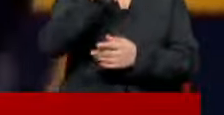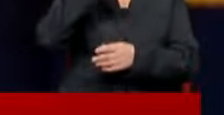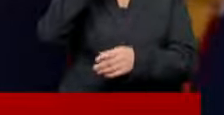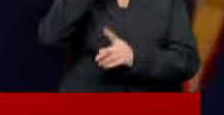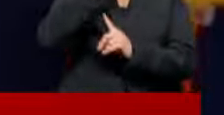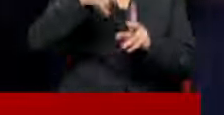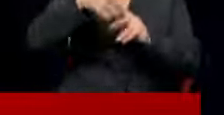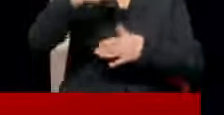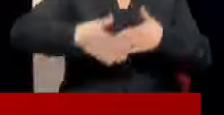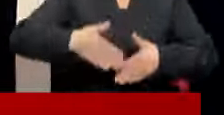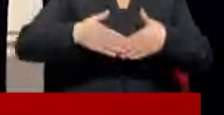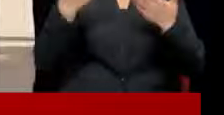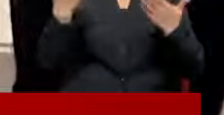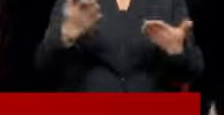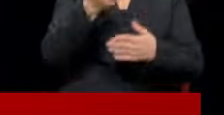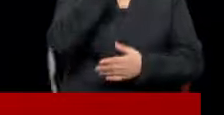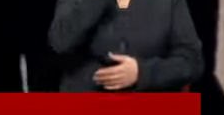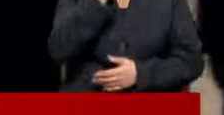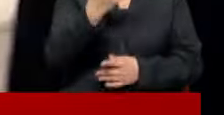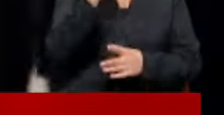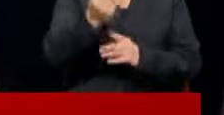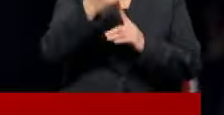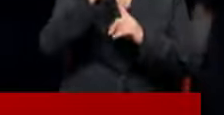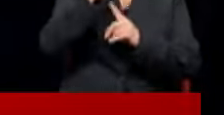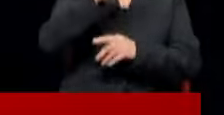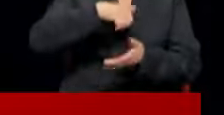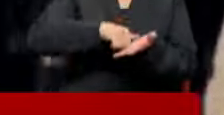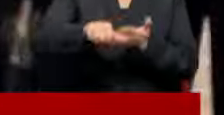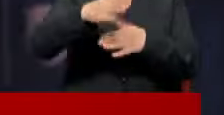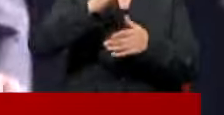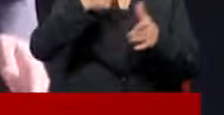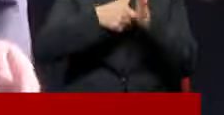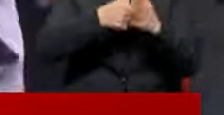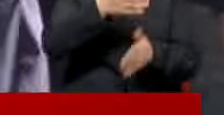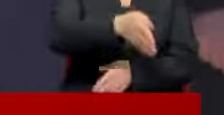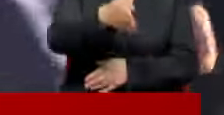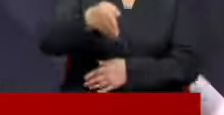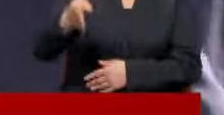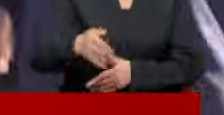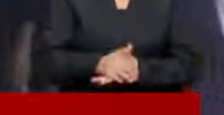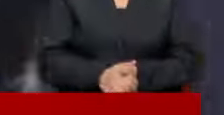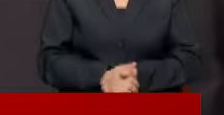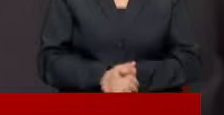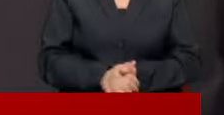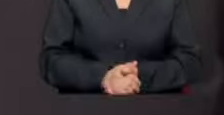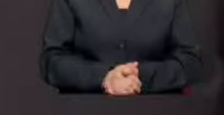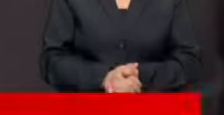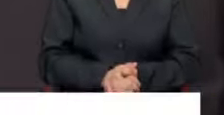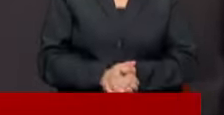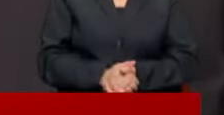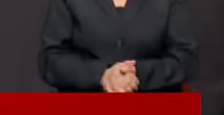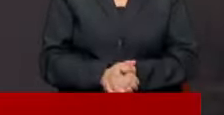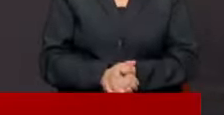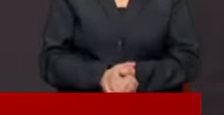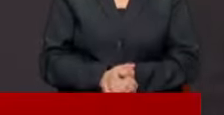MHP lideriyle tokalaştı. Bahçeli de İYİ Partili tüm isimlere el uzattı. Recep Tayyip